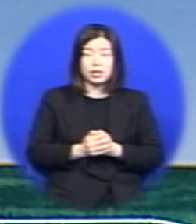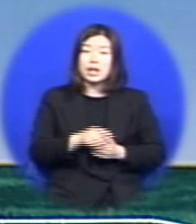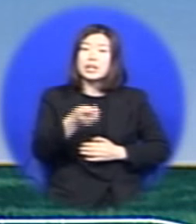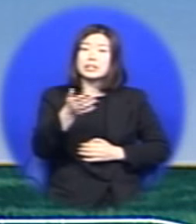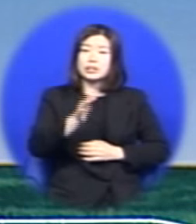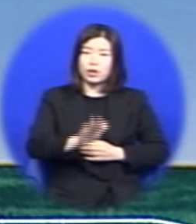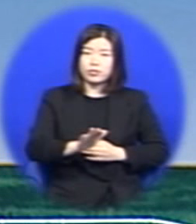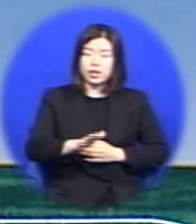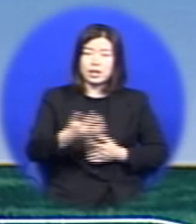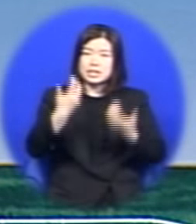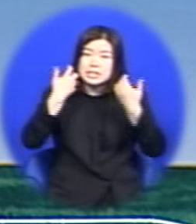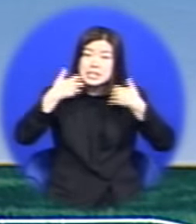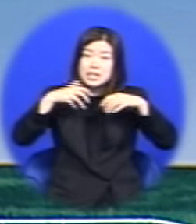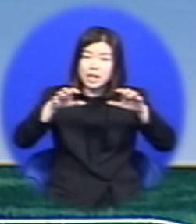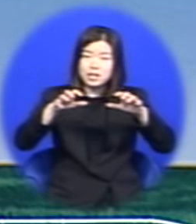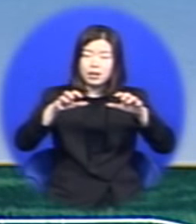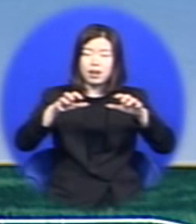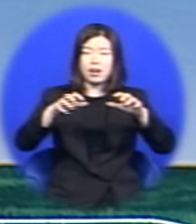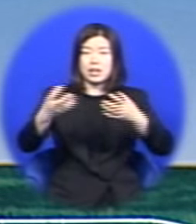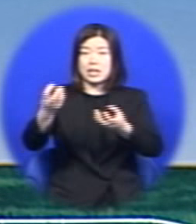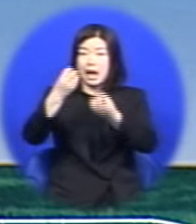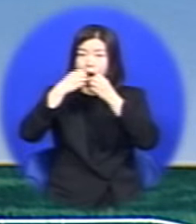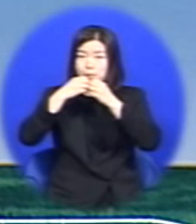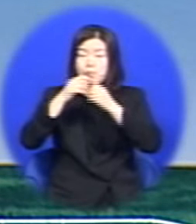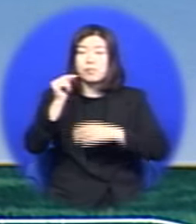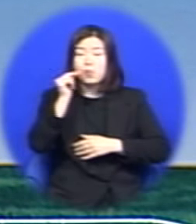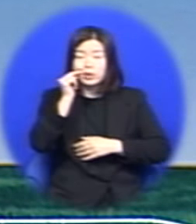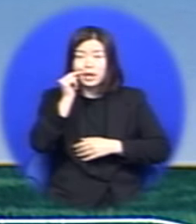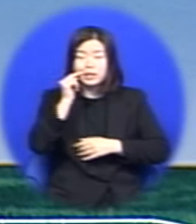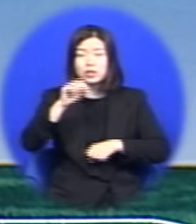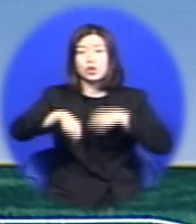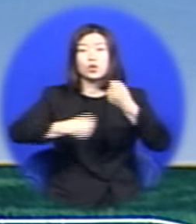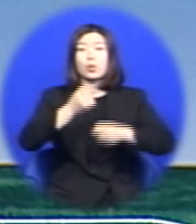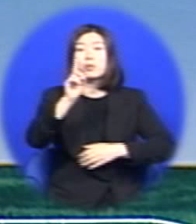그런데 사자가 잡아먹지 못하는 동물이 하나 있습니다.